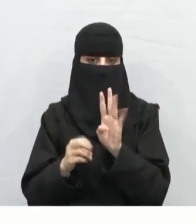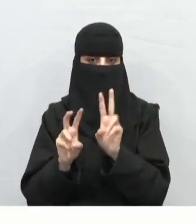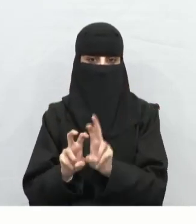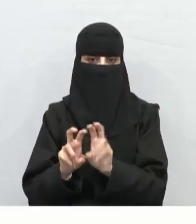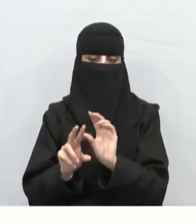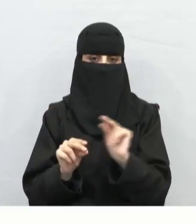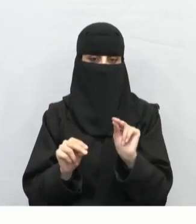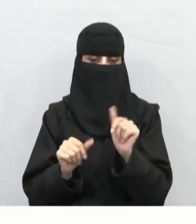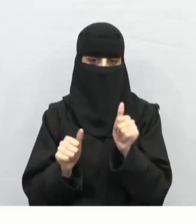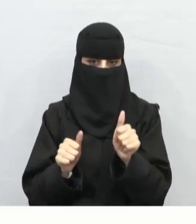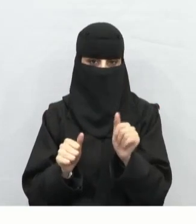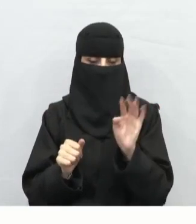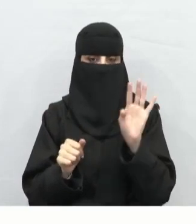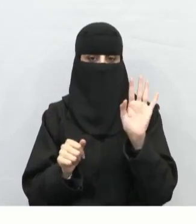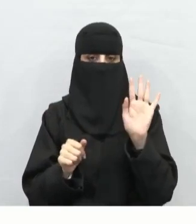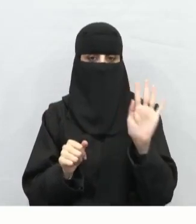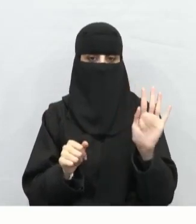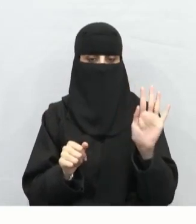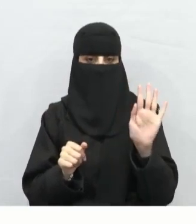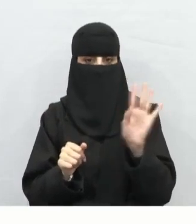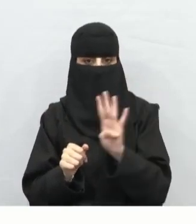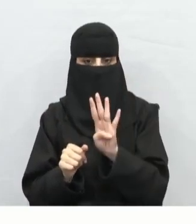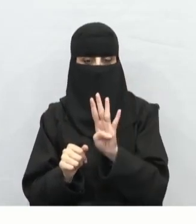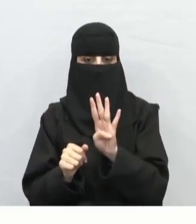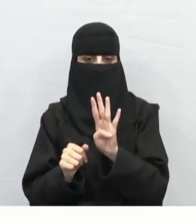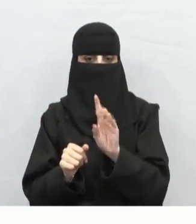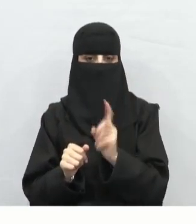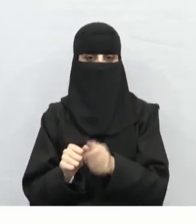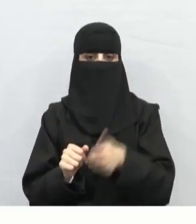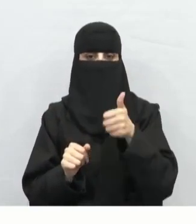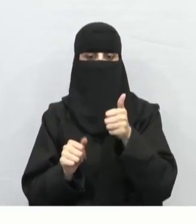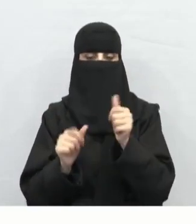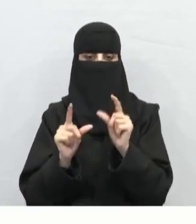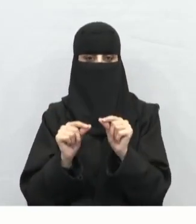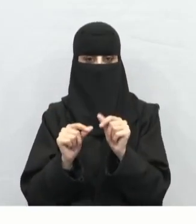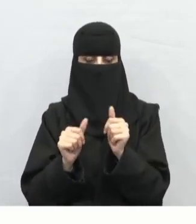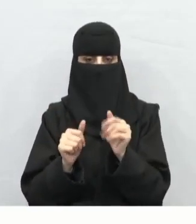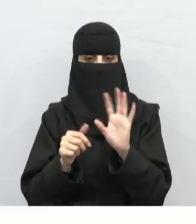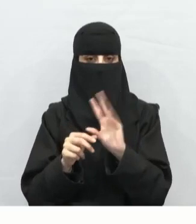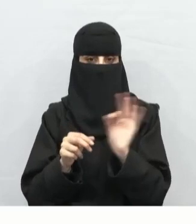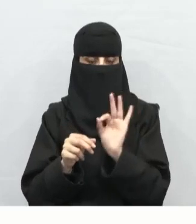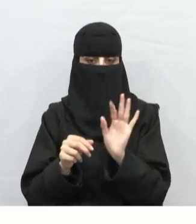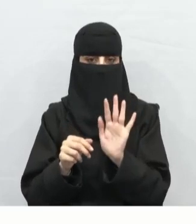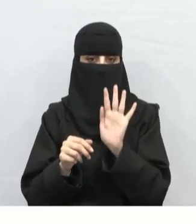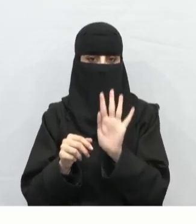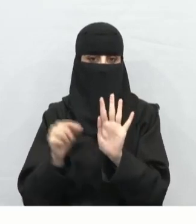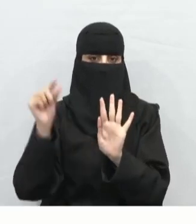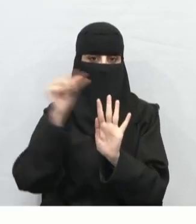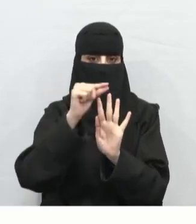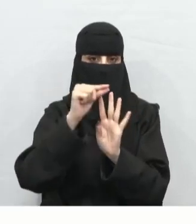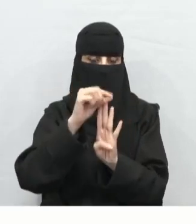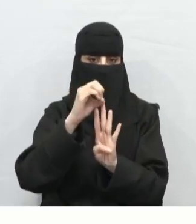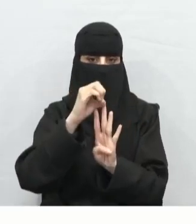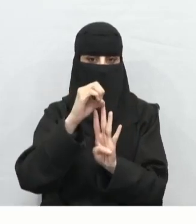اذا المقطع الساكن مكون من حرفين الحرف الساكن وايضا الحرف